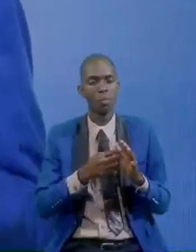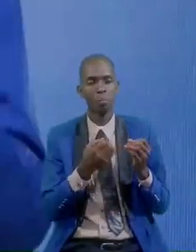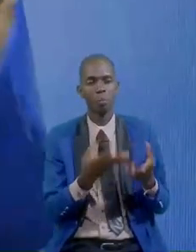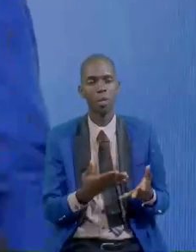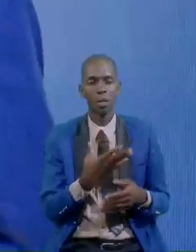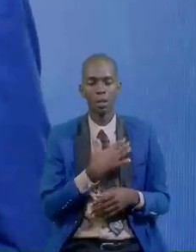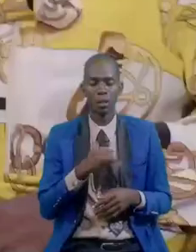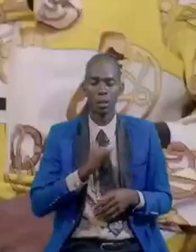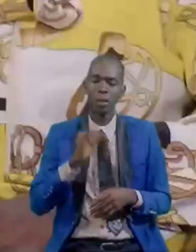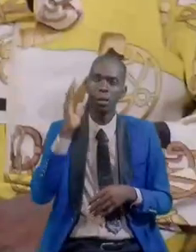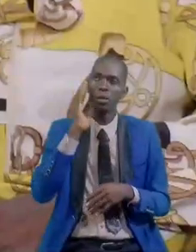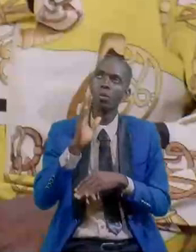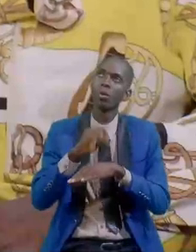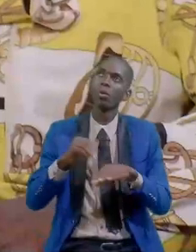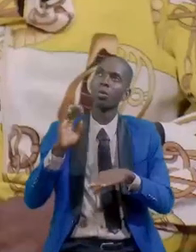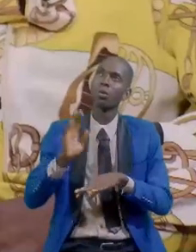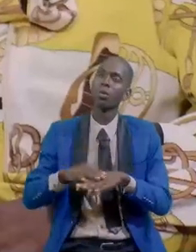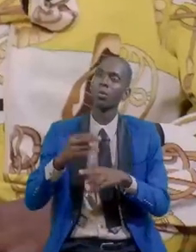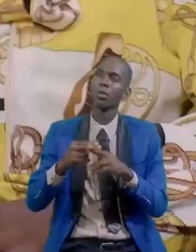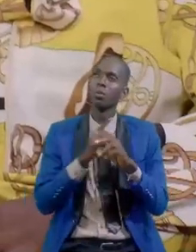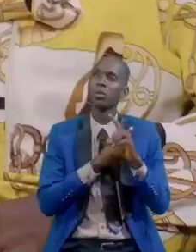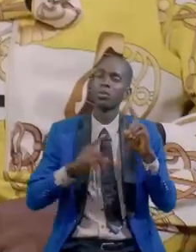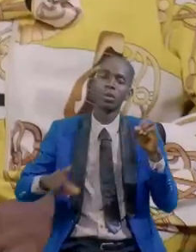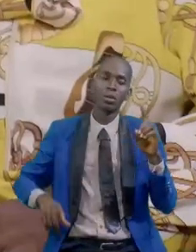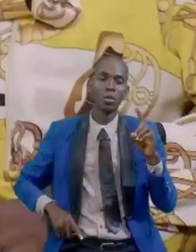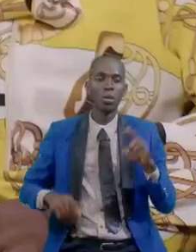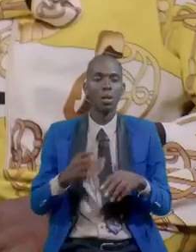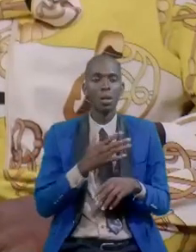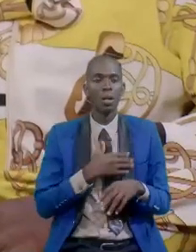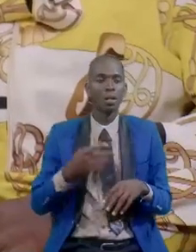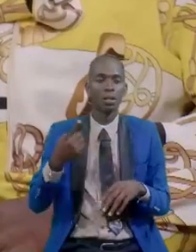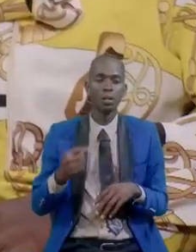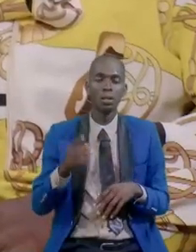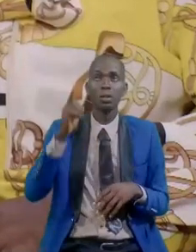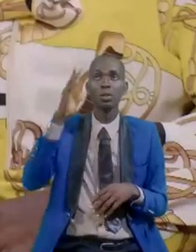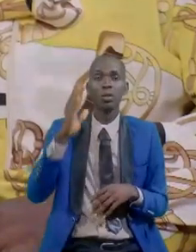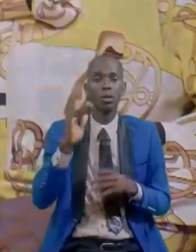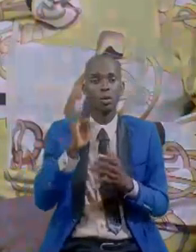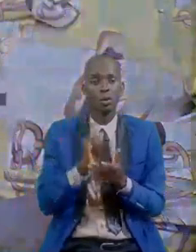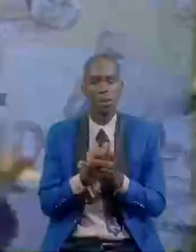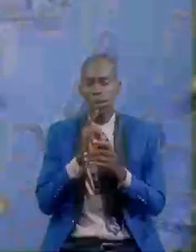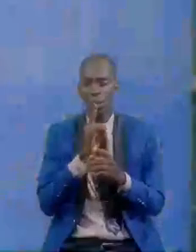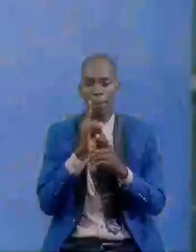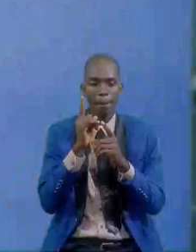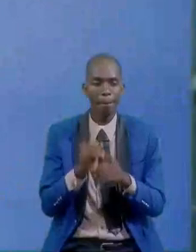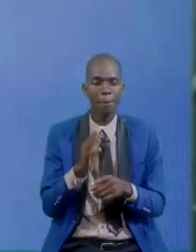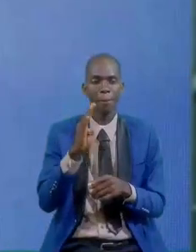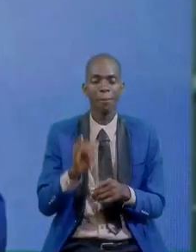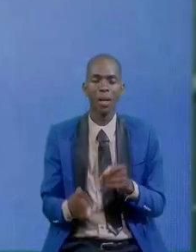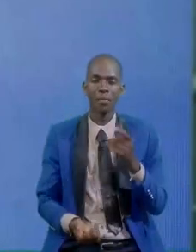Et moi, j'invoquerai le nom de l'Éternel, le Dieu, qui répondra.